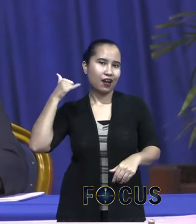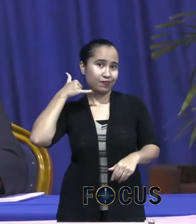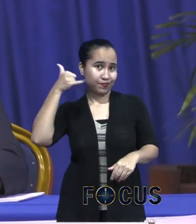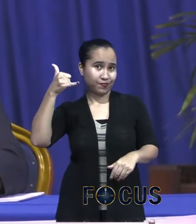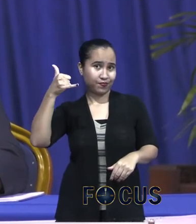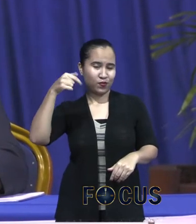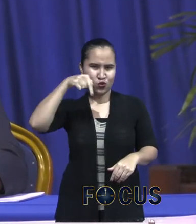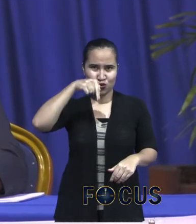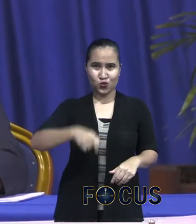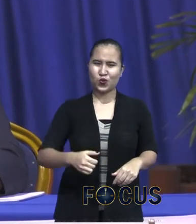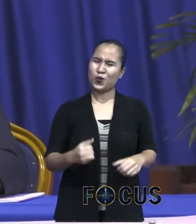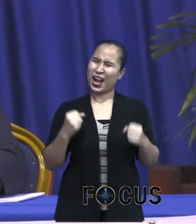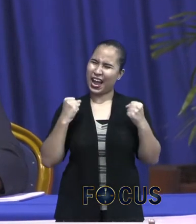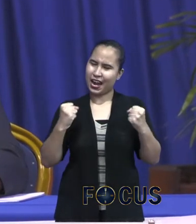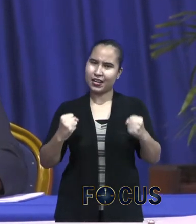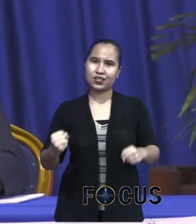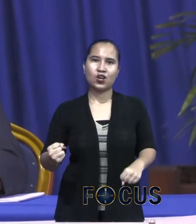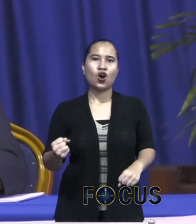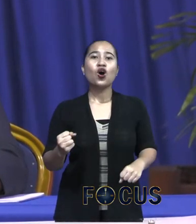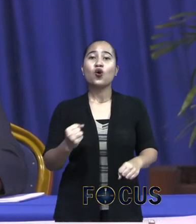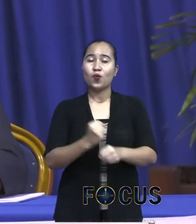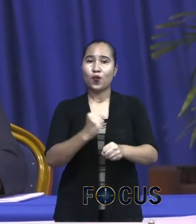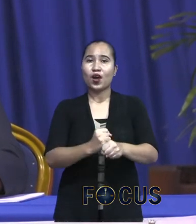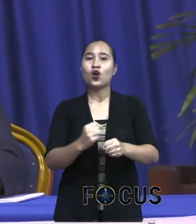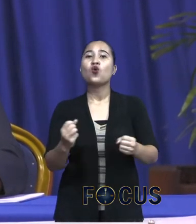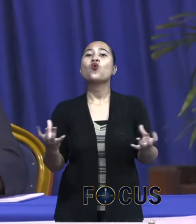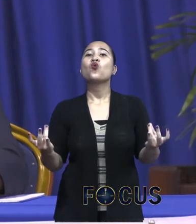hard gewerkt aan hoe wij